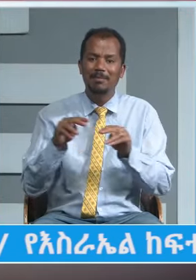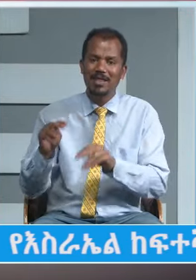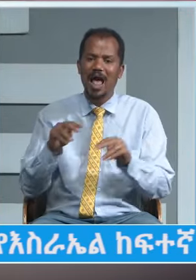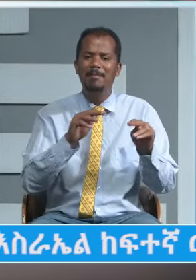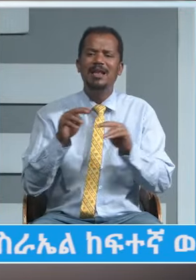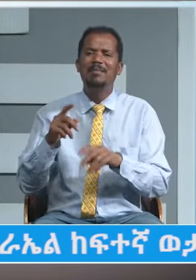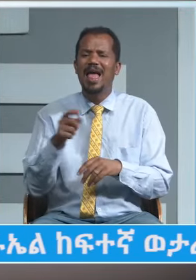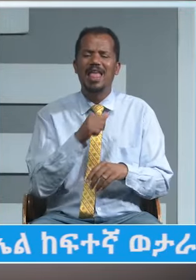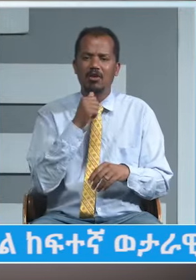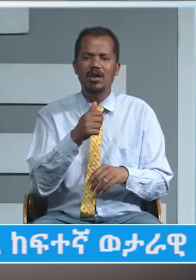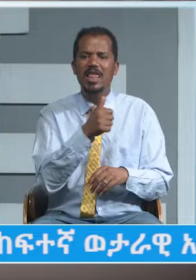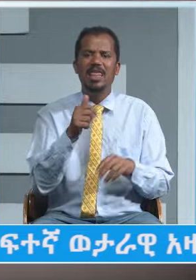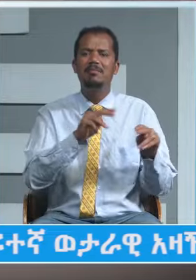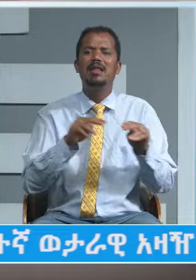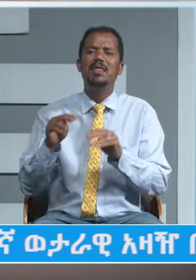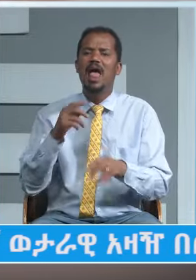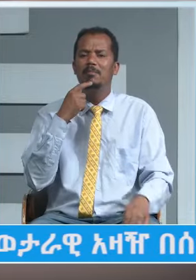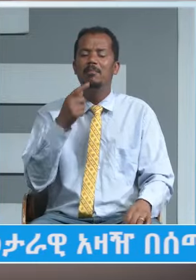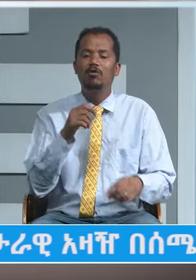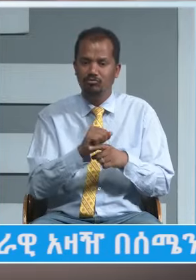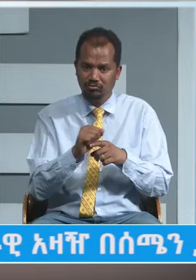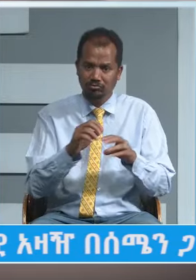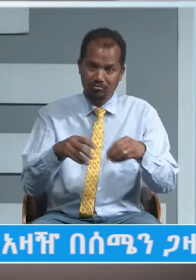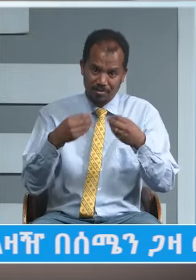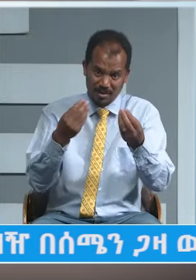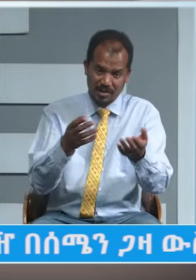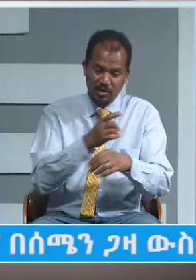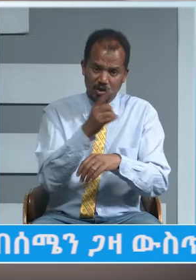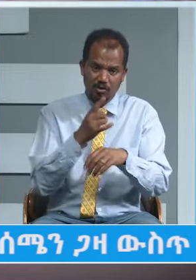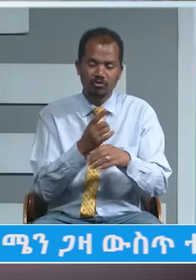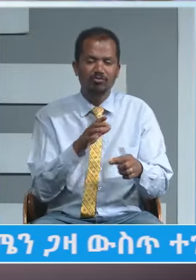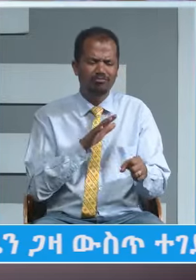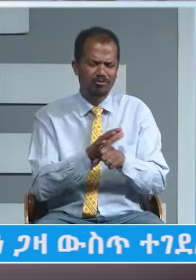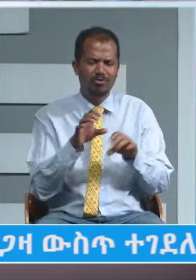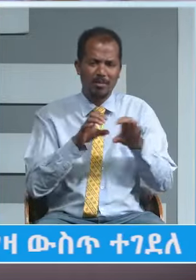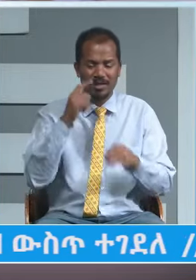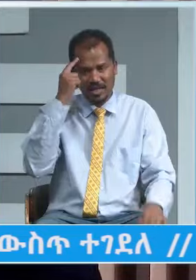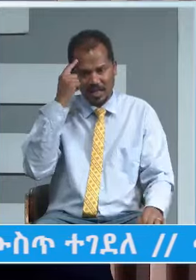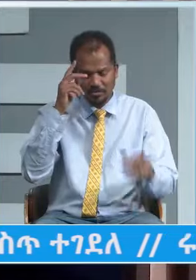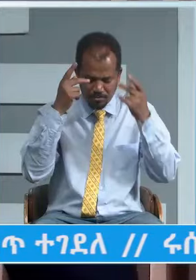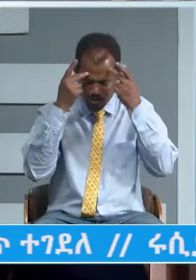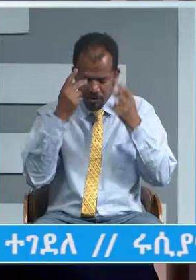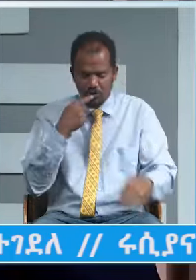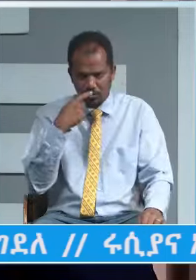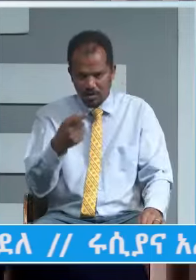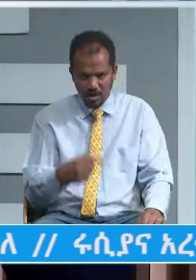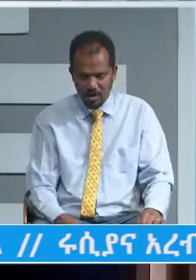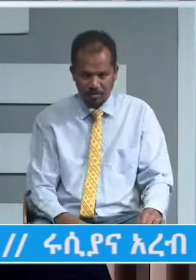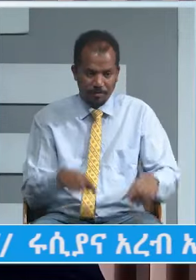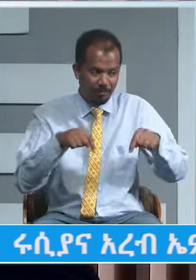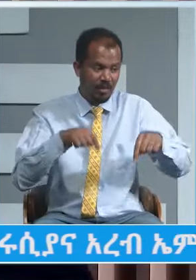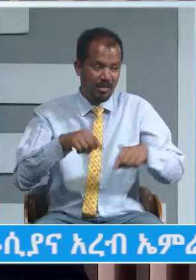መደበኛ፣ መደበኛ ያልሆነ እንዲሁም ኢመደበኛ የሚባሉ ስልጠናዎችን በመስጠት ዜጎችን ለማብቃት እንደታሰበም ነው ሚኒስትር ዴታው